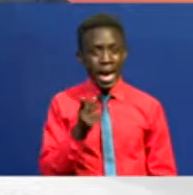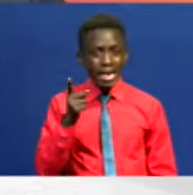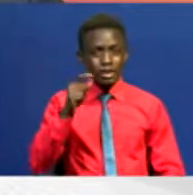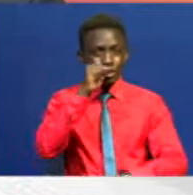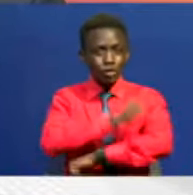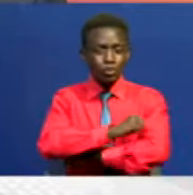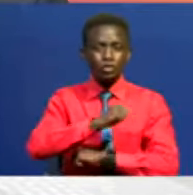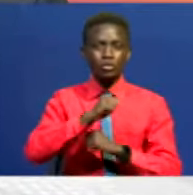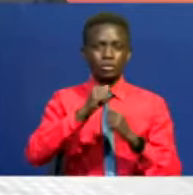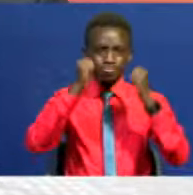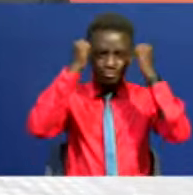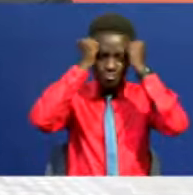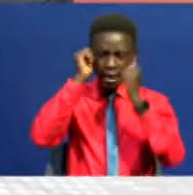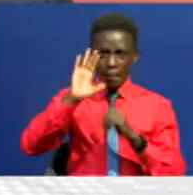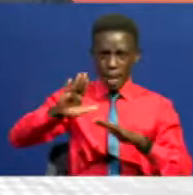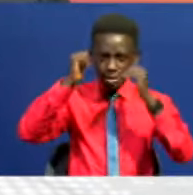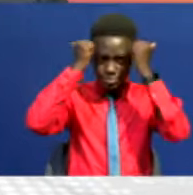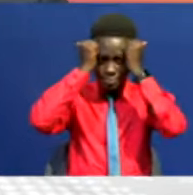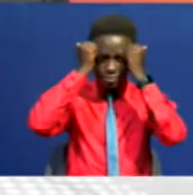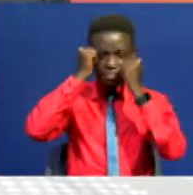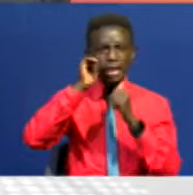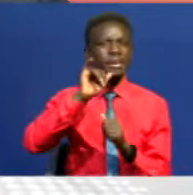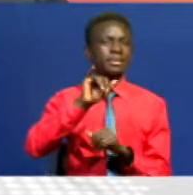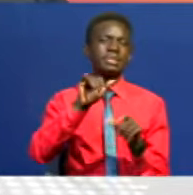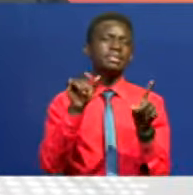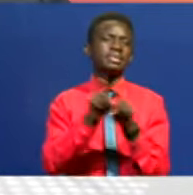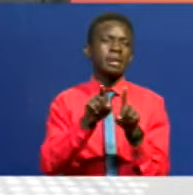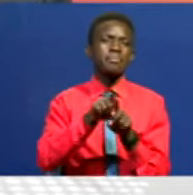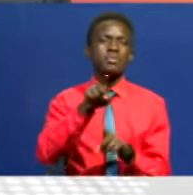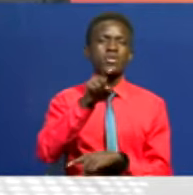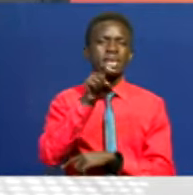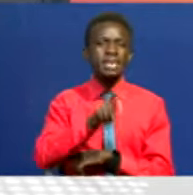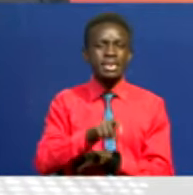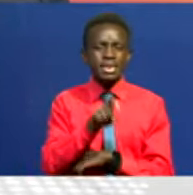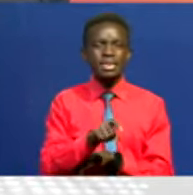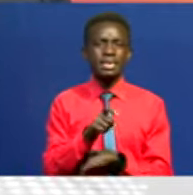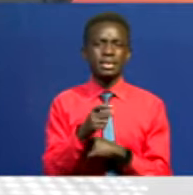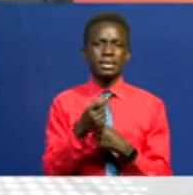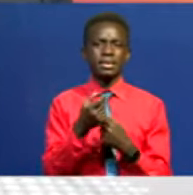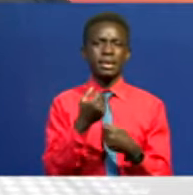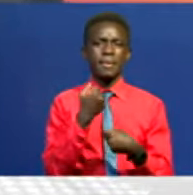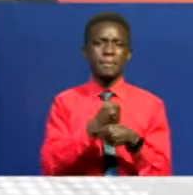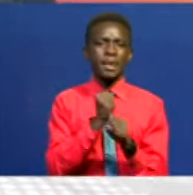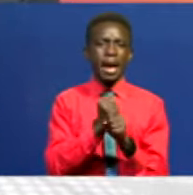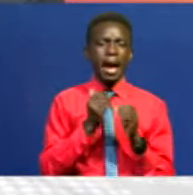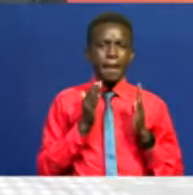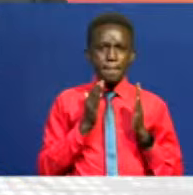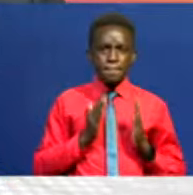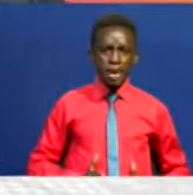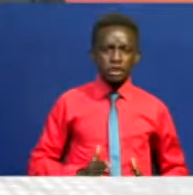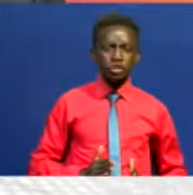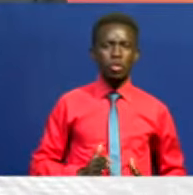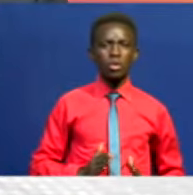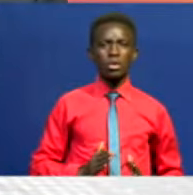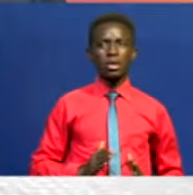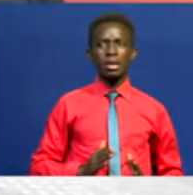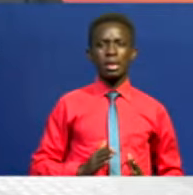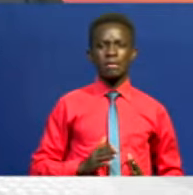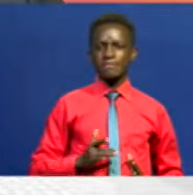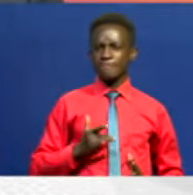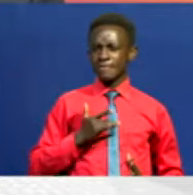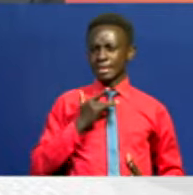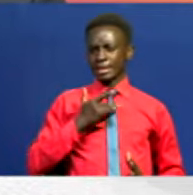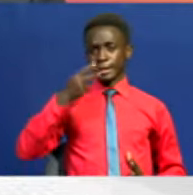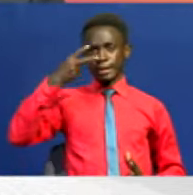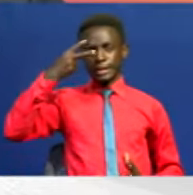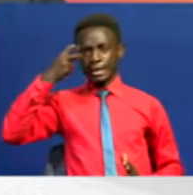vinafanyia masomo yao, pia ni hali ambayo inastahili kufanya mtu aweze kushuku ama aweze